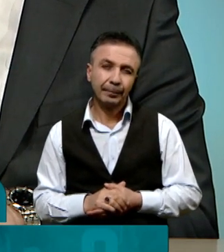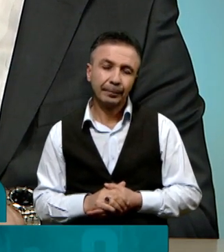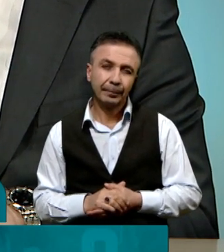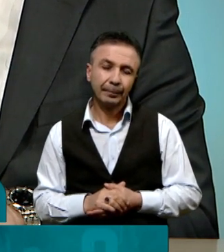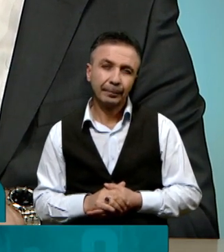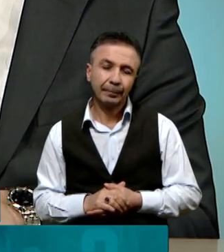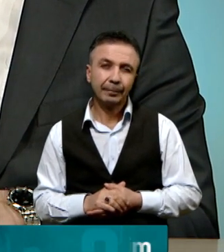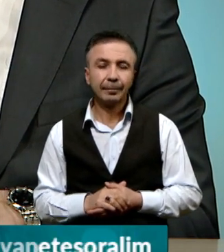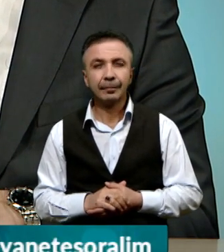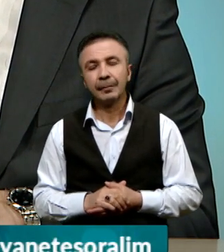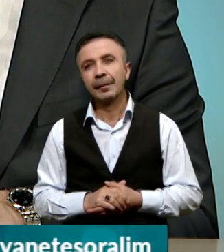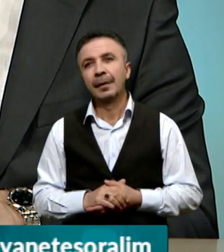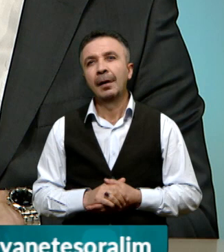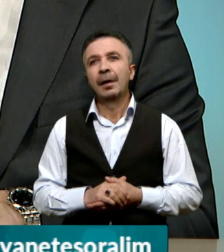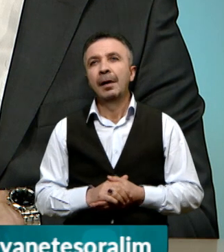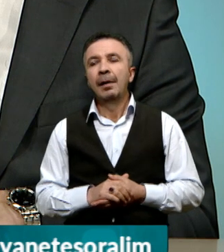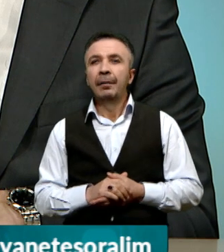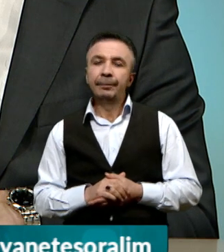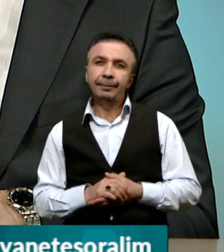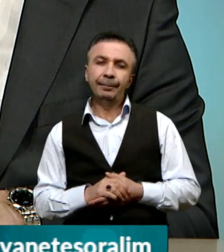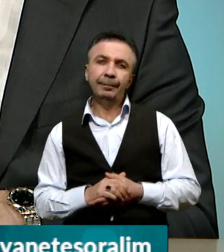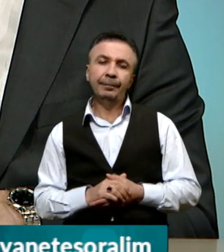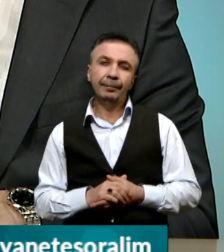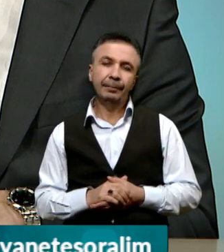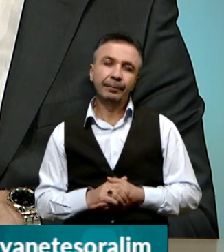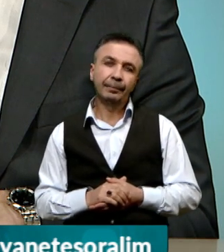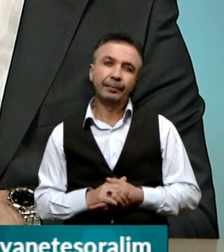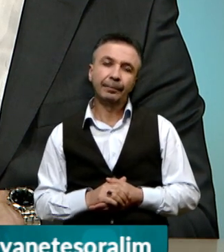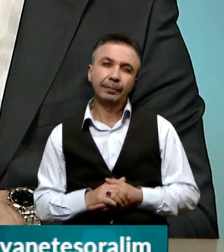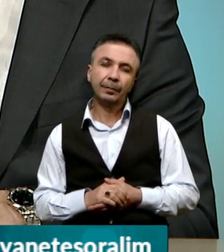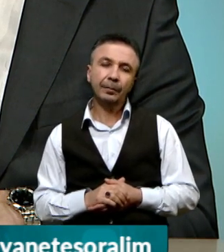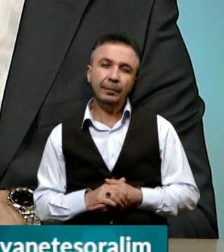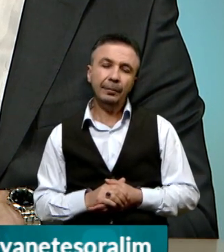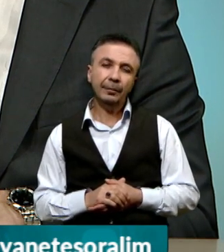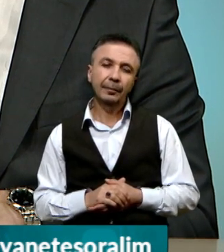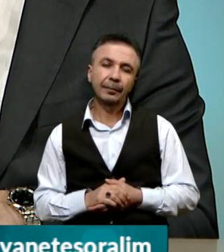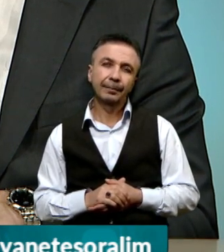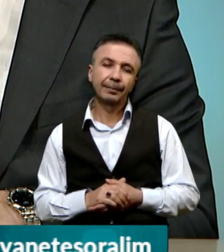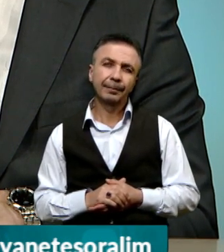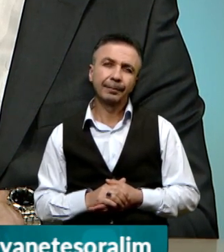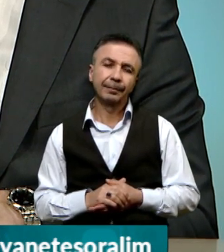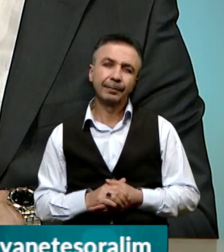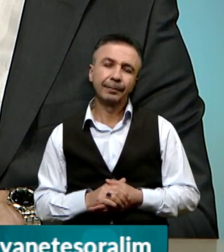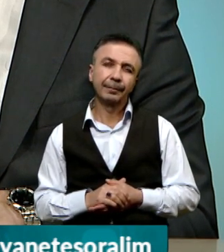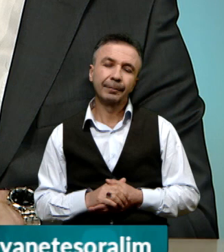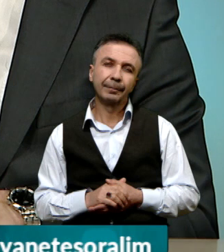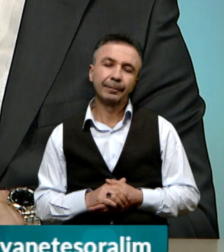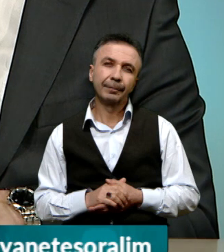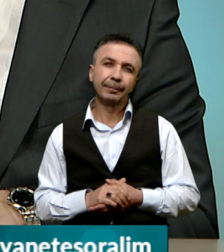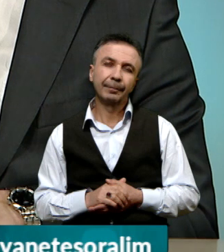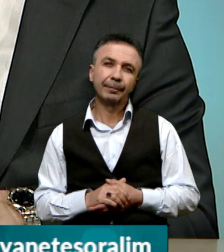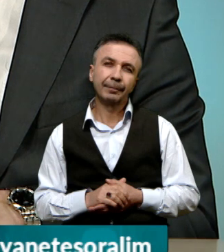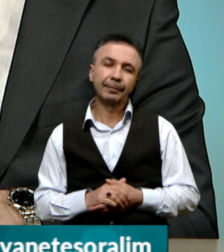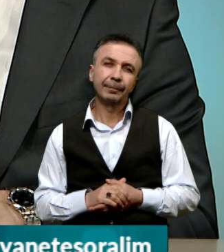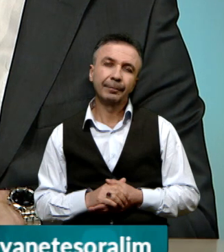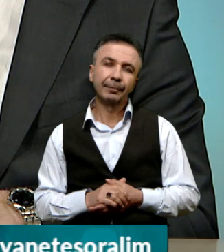Bey. Anneciğinizden de Allah razı olsun. Yetim yavrularımıza sahip çıktığınız için Rabbim size inşallah bu dünyada da ahirette